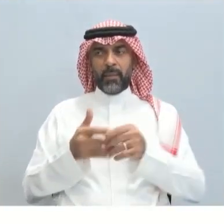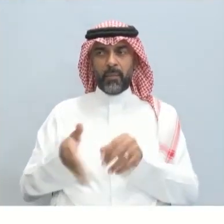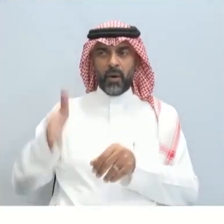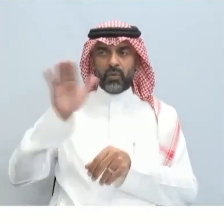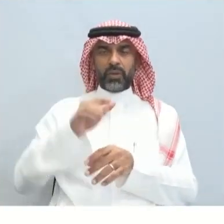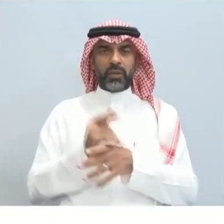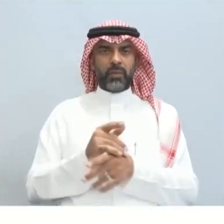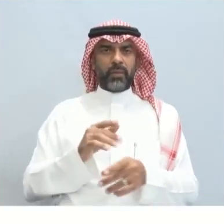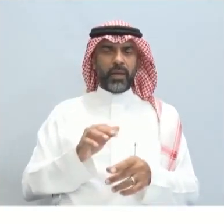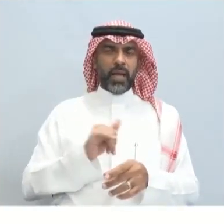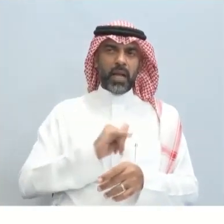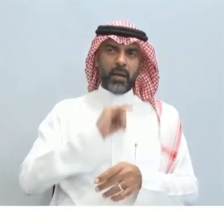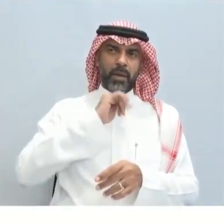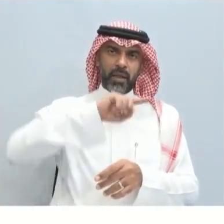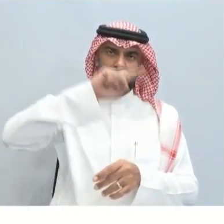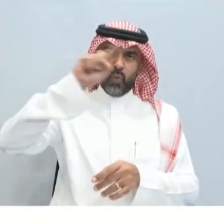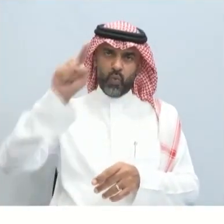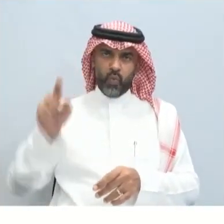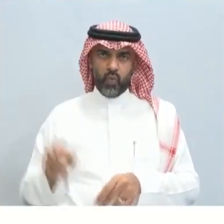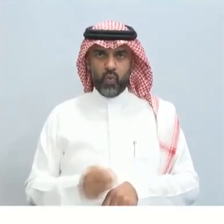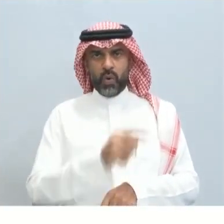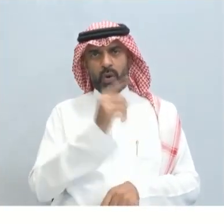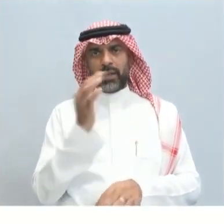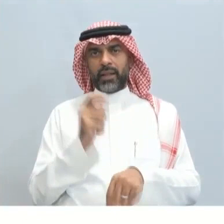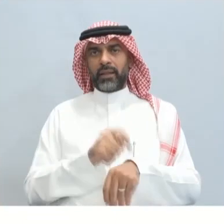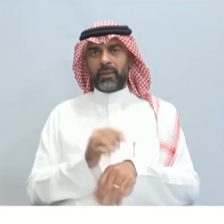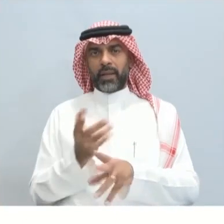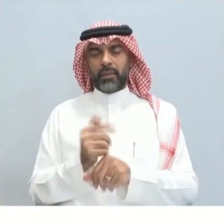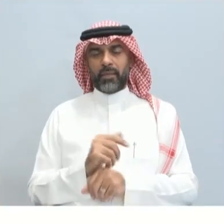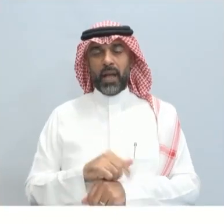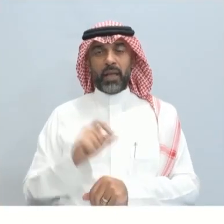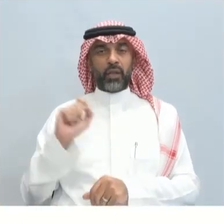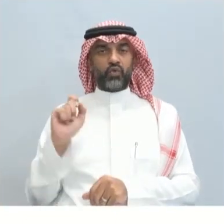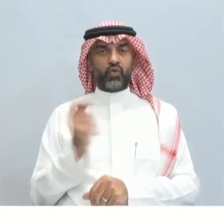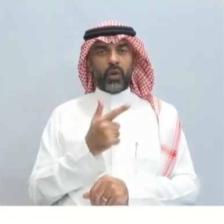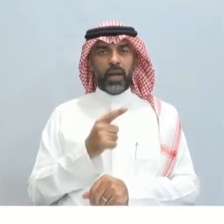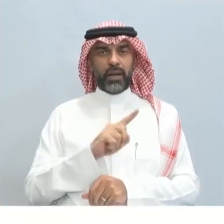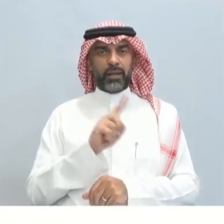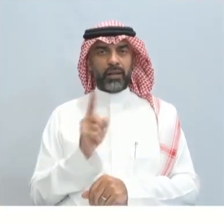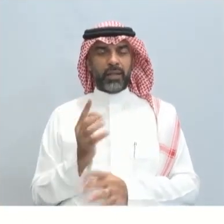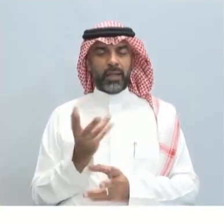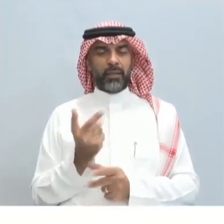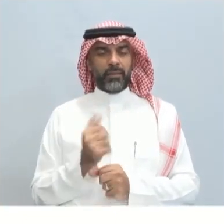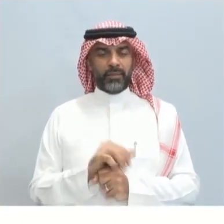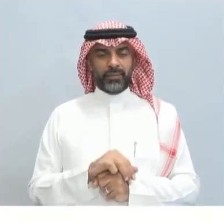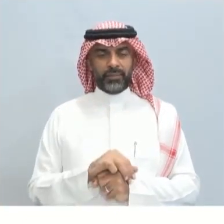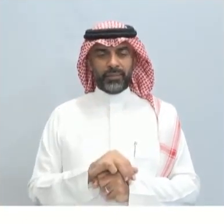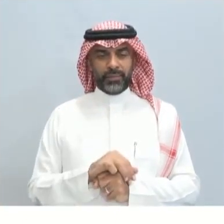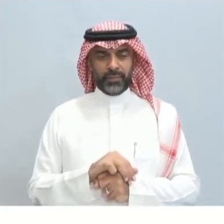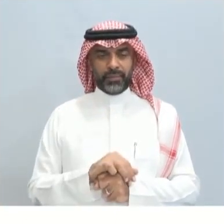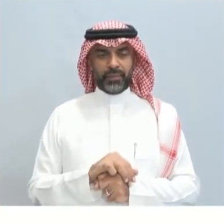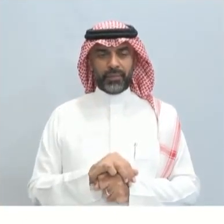لاكمال دوره واحده ايضا سرعه الموجه وكانت عباره عن طول الموجه مضروبه